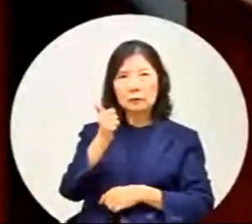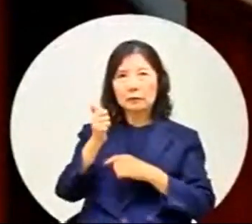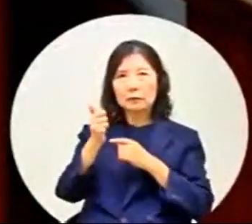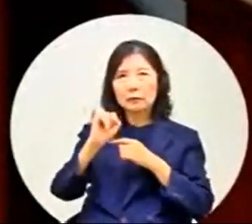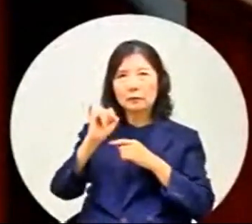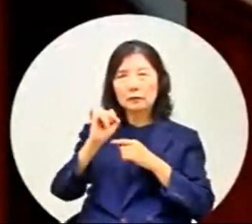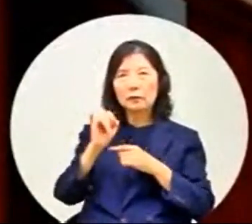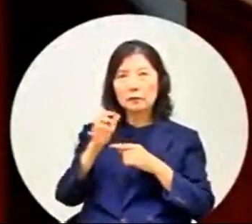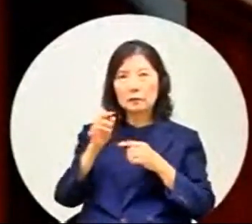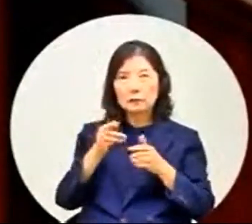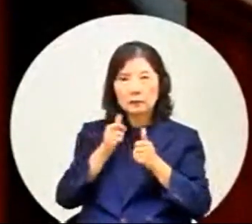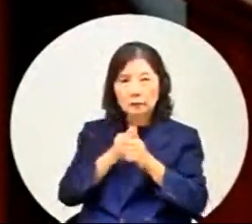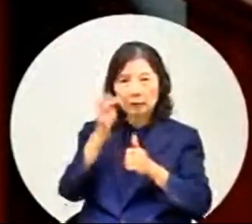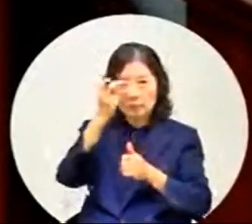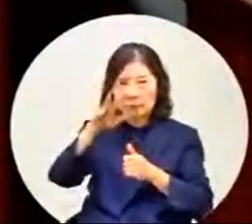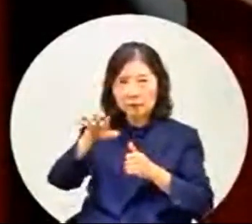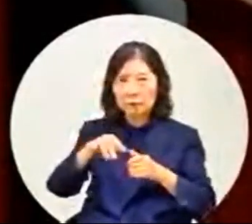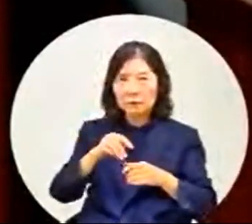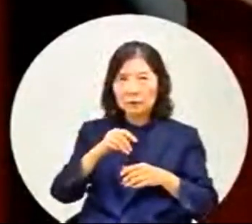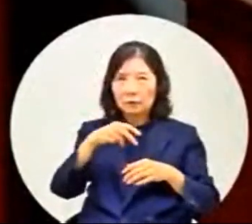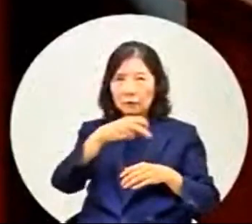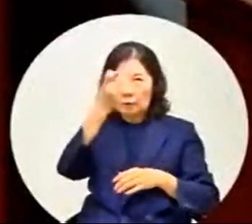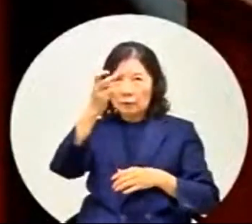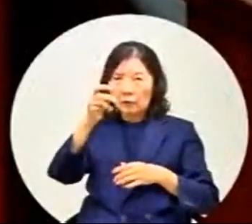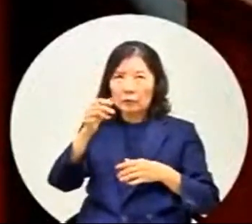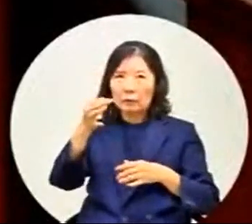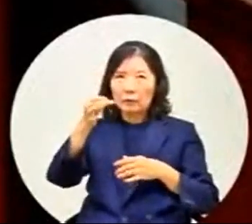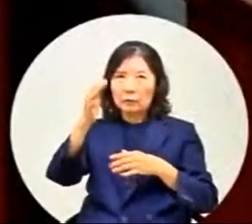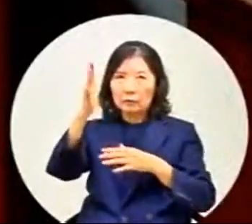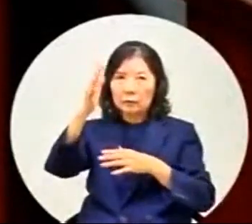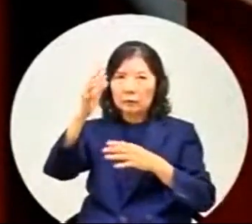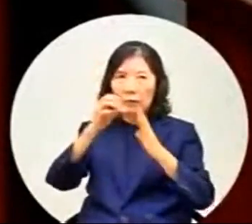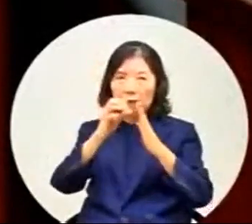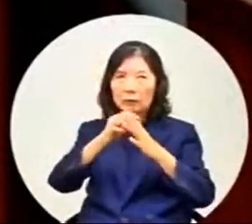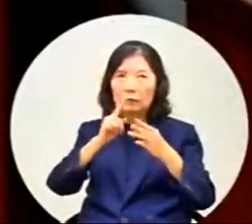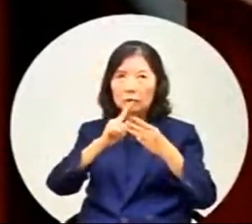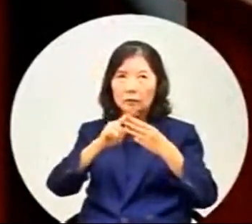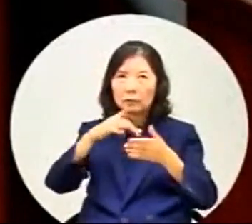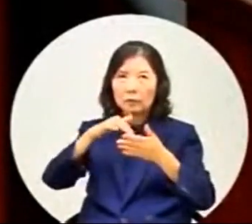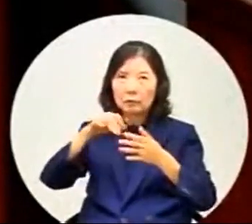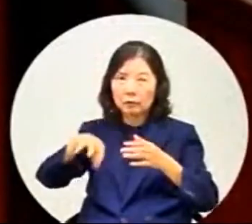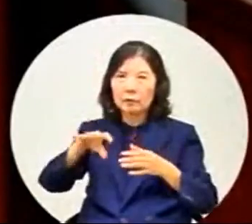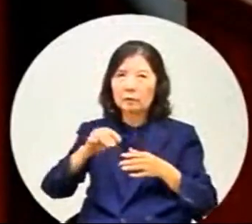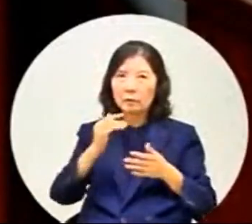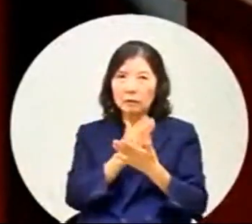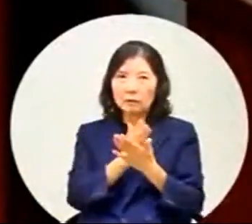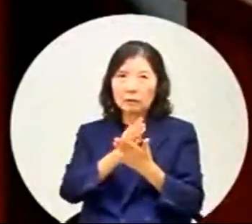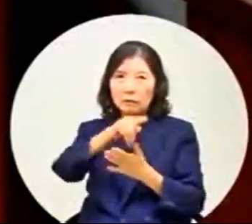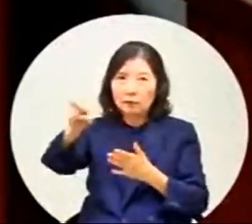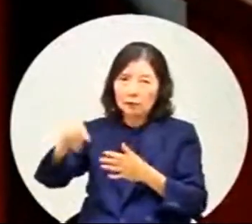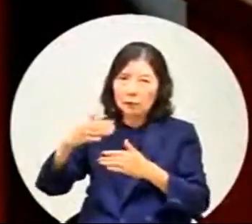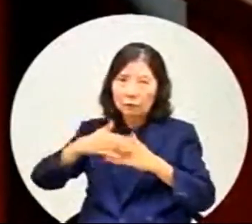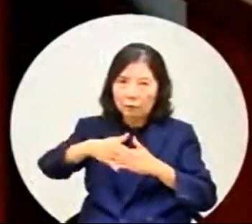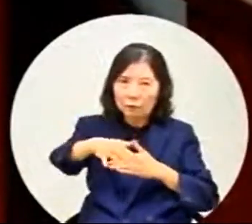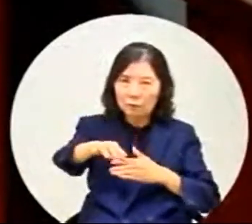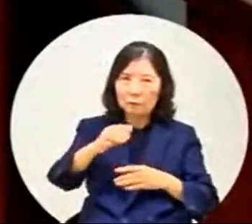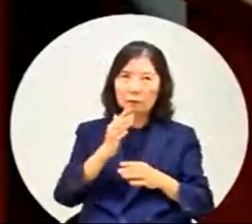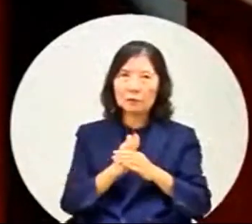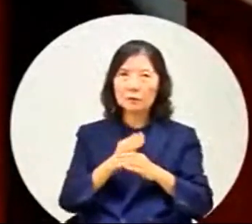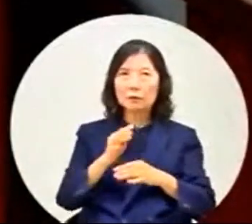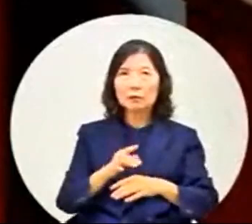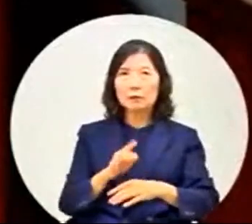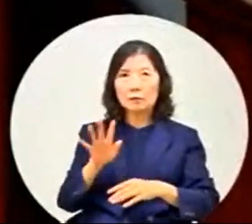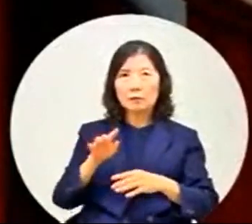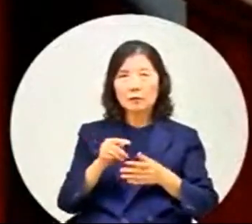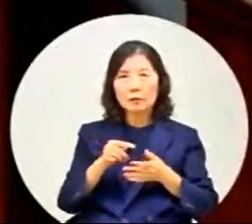努力的这个追击下，我们共同发现了财政局主计处等相关单位在这过程当中，当初在这过程当中